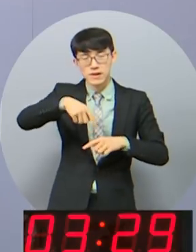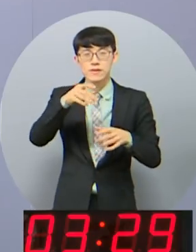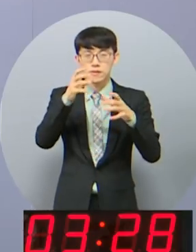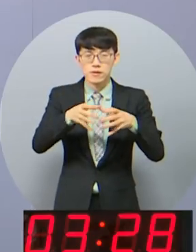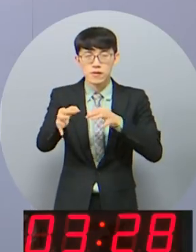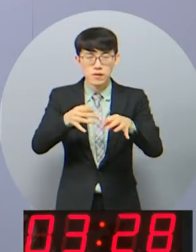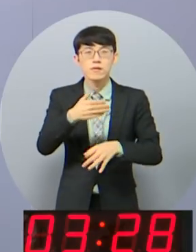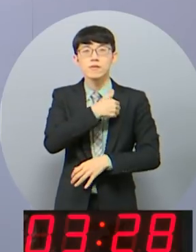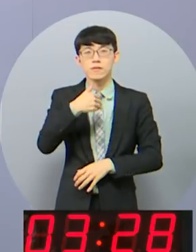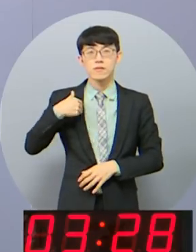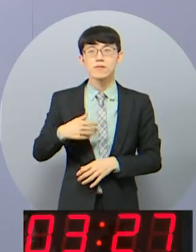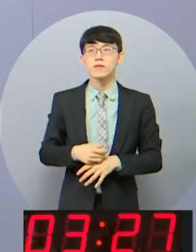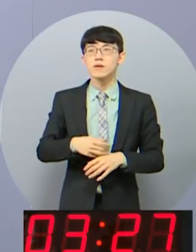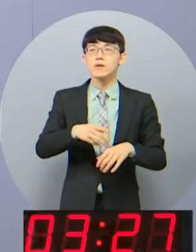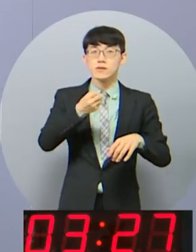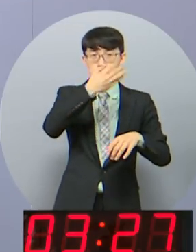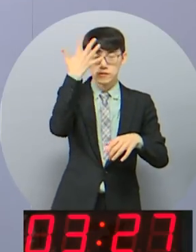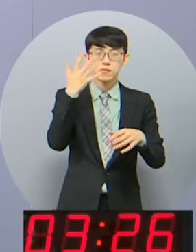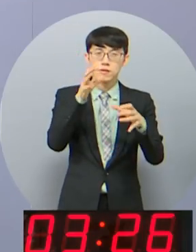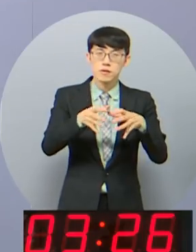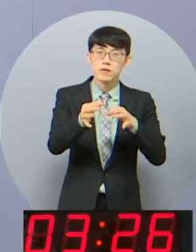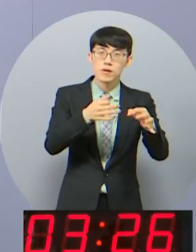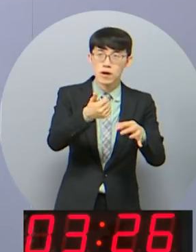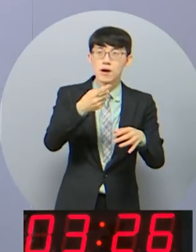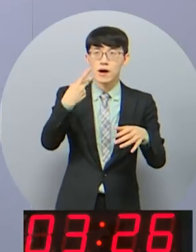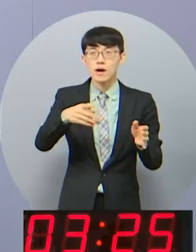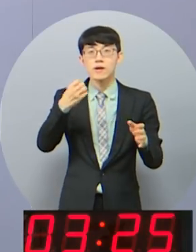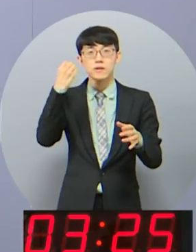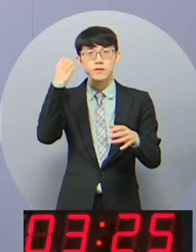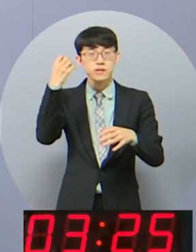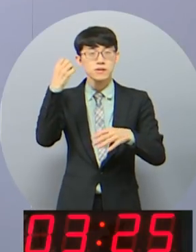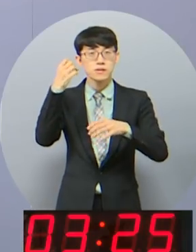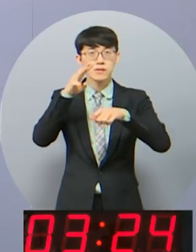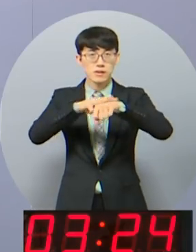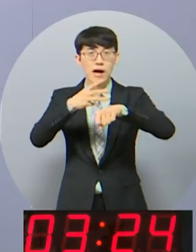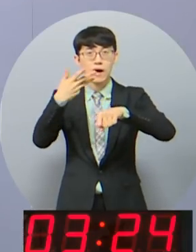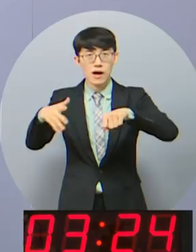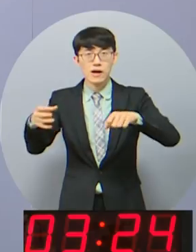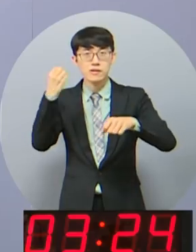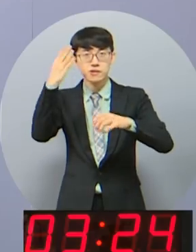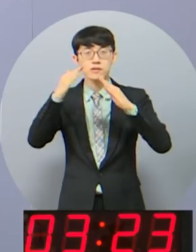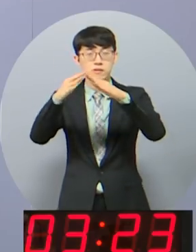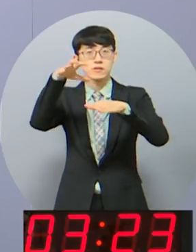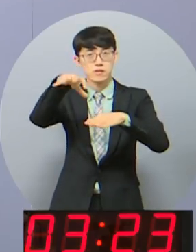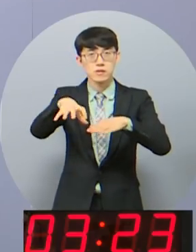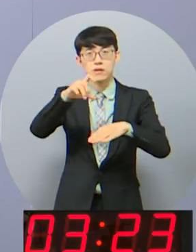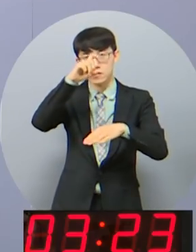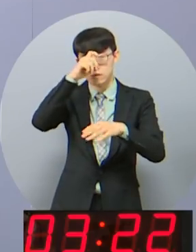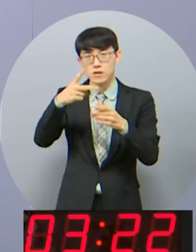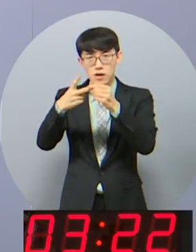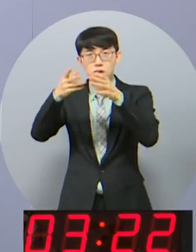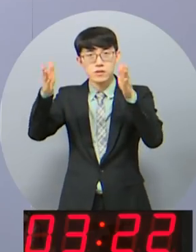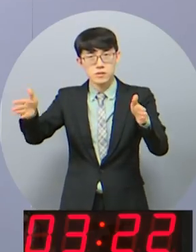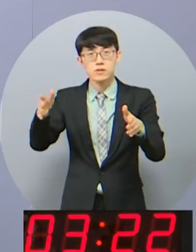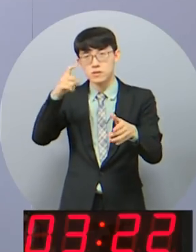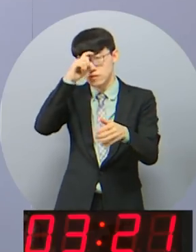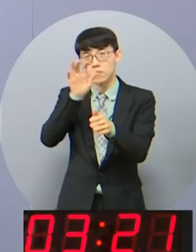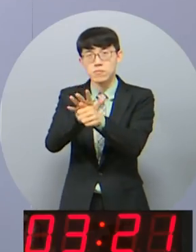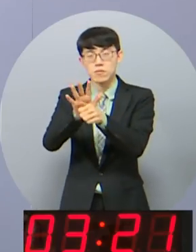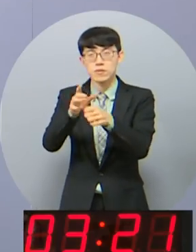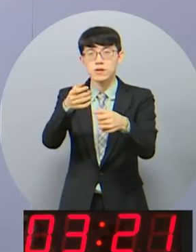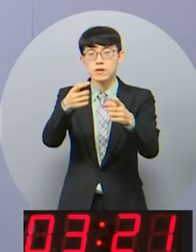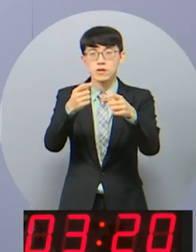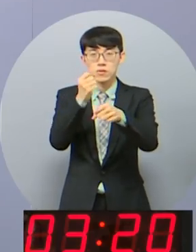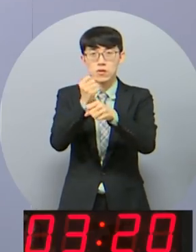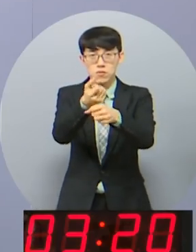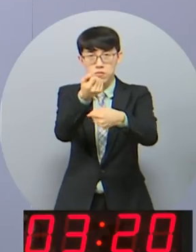好就业，淡水的新市镇二期，我们希望可以设立产业专区，提高在地就业率。八里的台北娱乐港